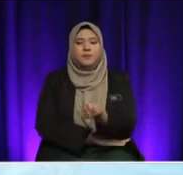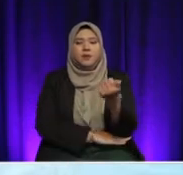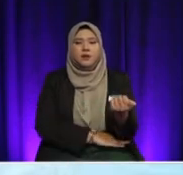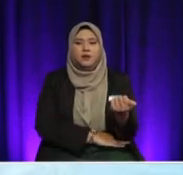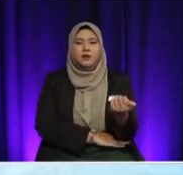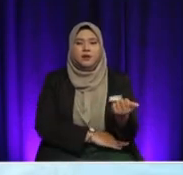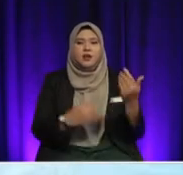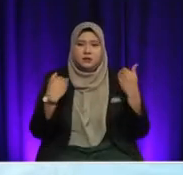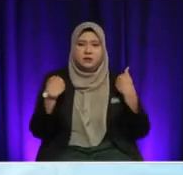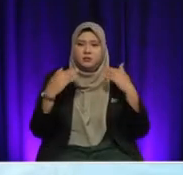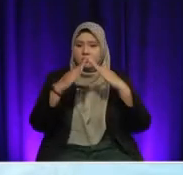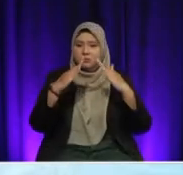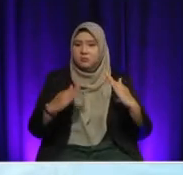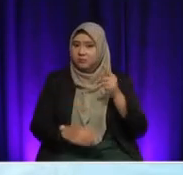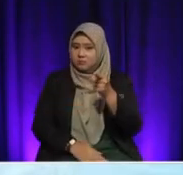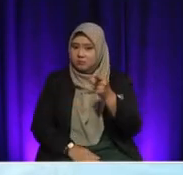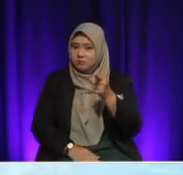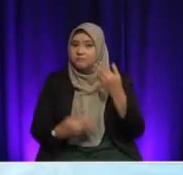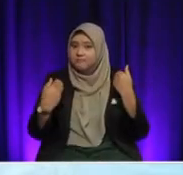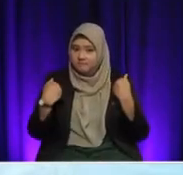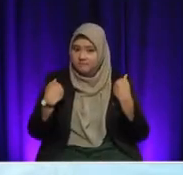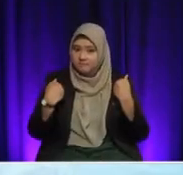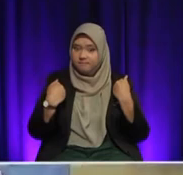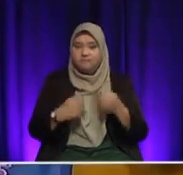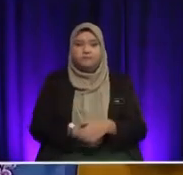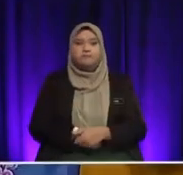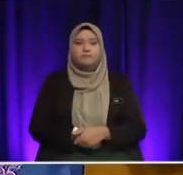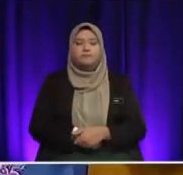daging. Dan dia juga menggaul dengan premix. Okey.